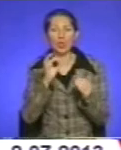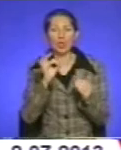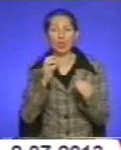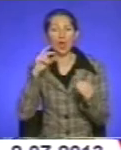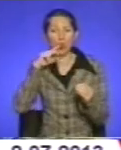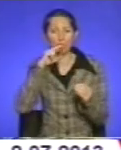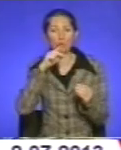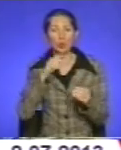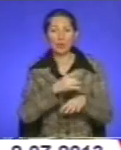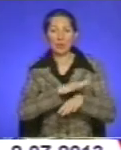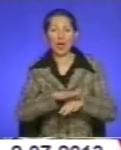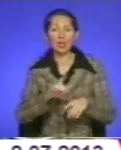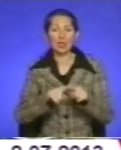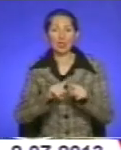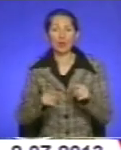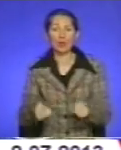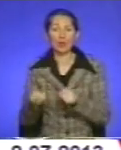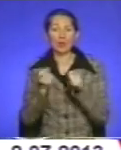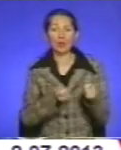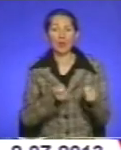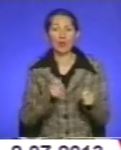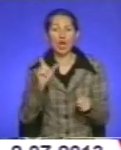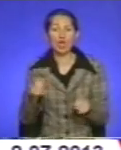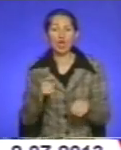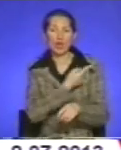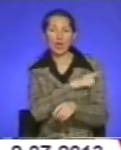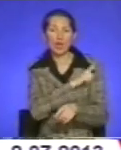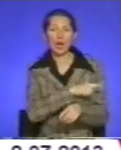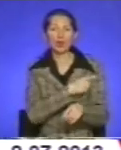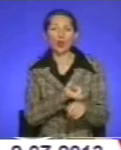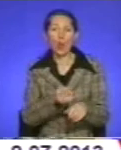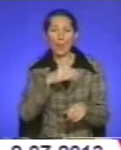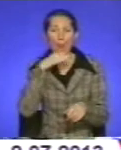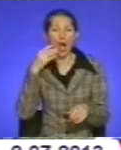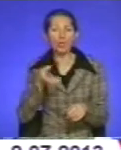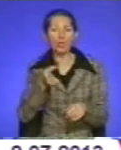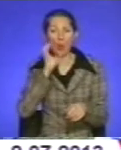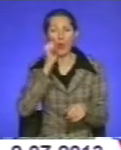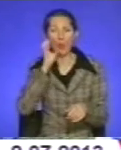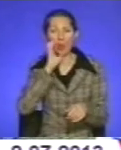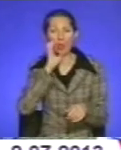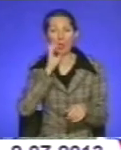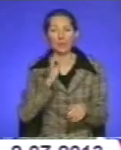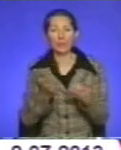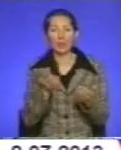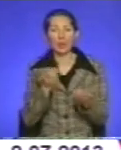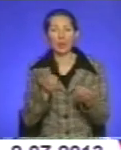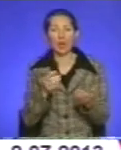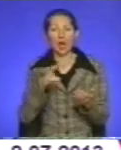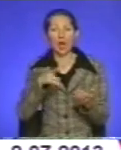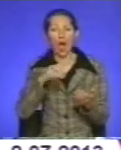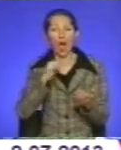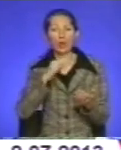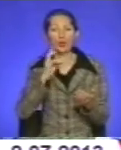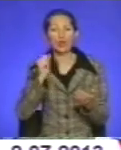до медичного закладу. І якнайбільше давати їй пити. Було б добре навіть лужну воду давати пити. І таким